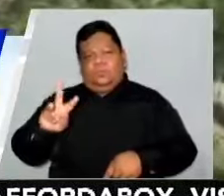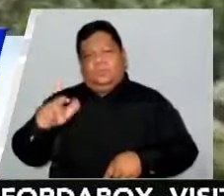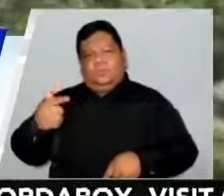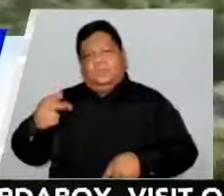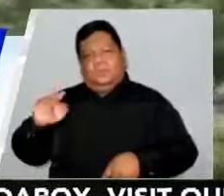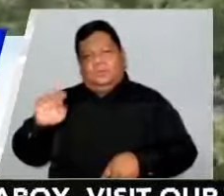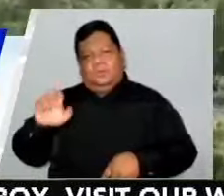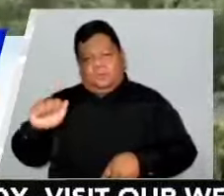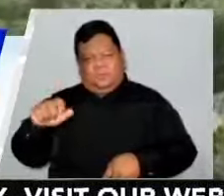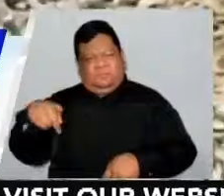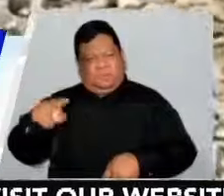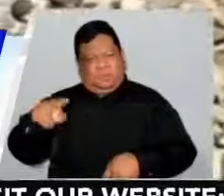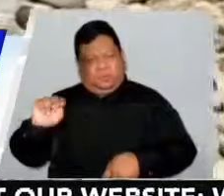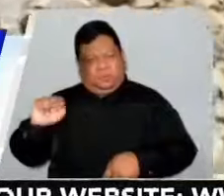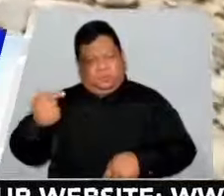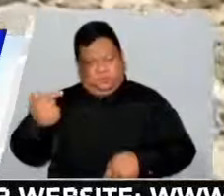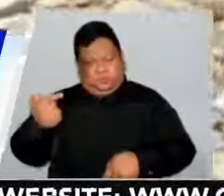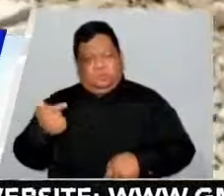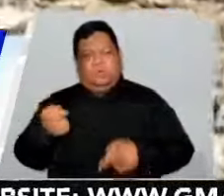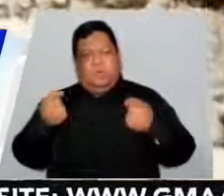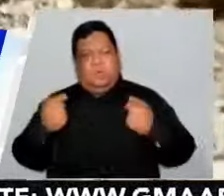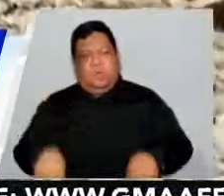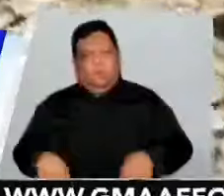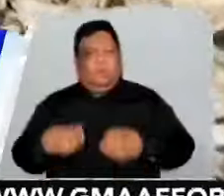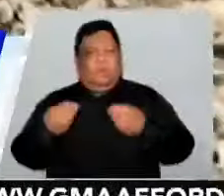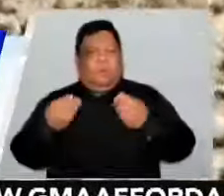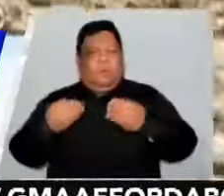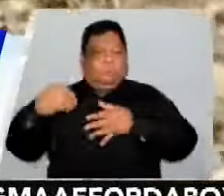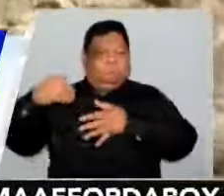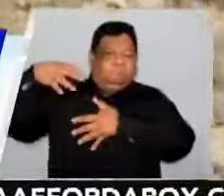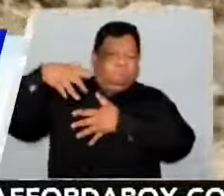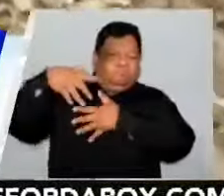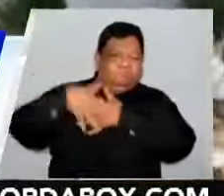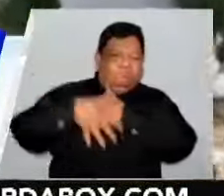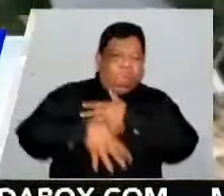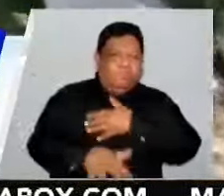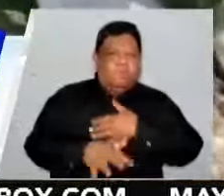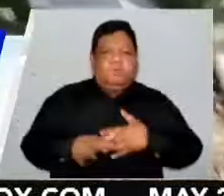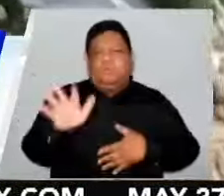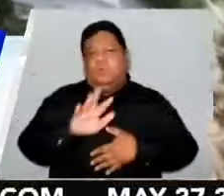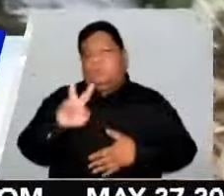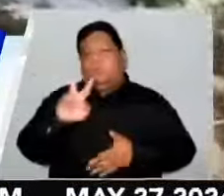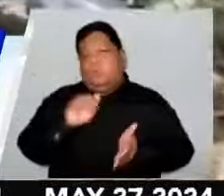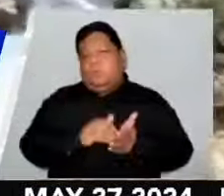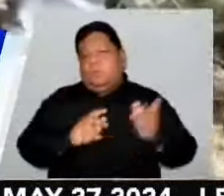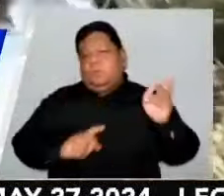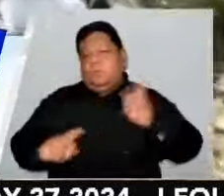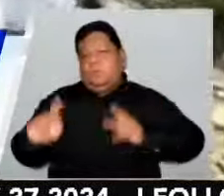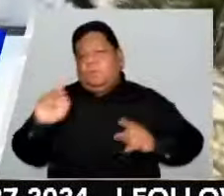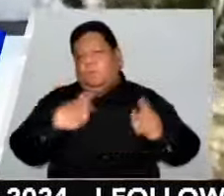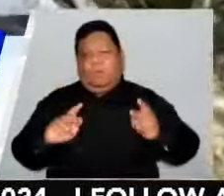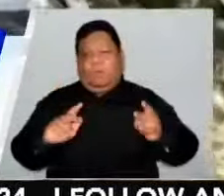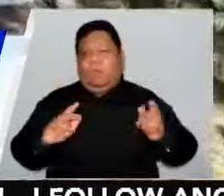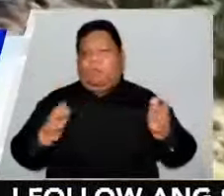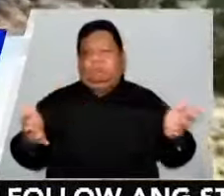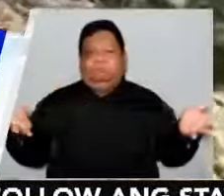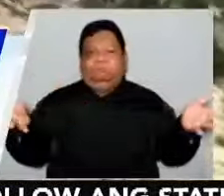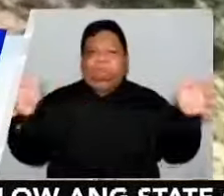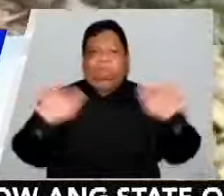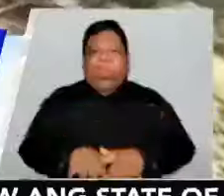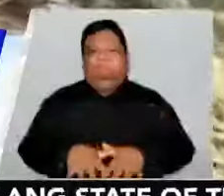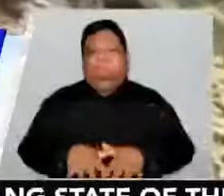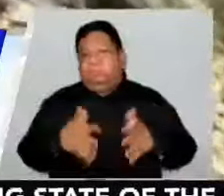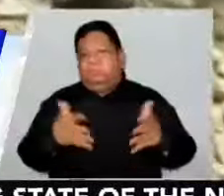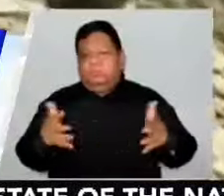ang mga residente. Mahigit 100 bahay sa 6 na village ang natabunan ng pinaghalong lupa at mga